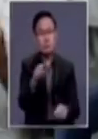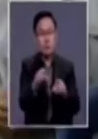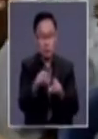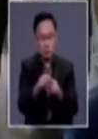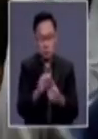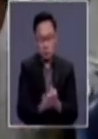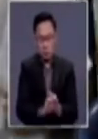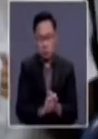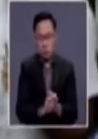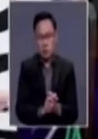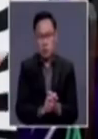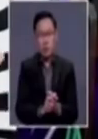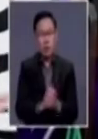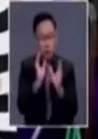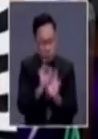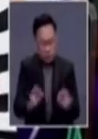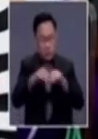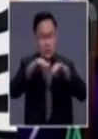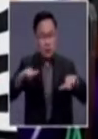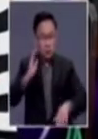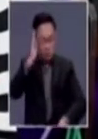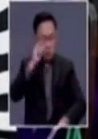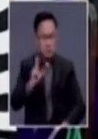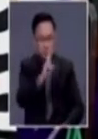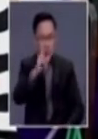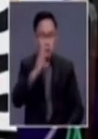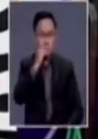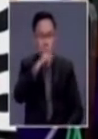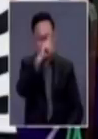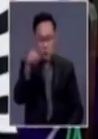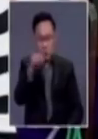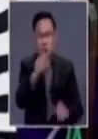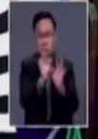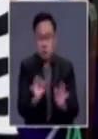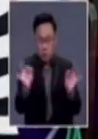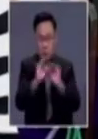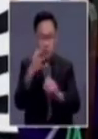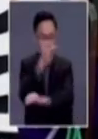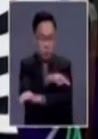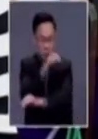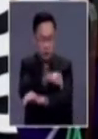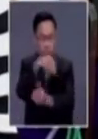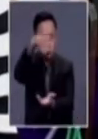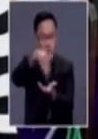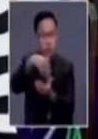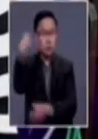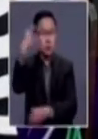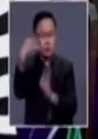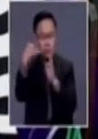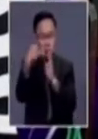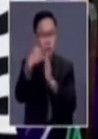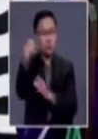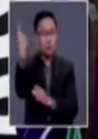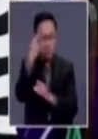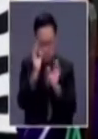างยิ่งยวดที่ว่าเขาเนี่ยจะต้องรู้ภาษาอังกฤษเพราะว่าเราเนี่ยค่ะเป็นเมืองท่องเที่ยวแล้วและครู